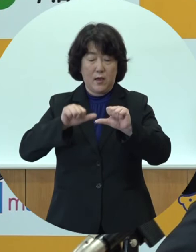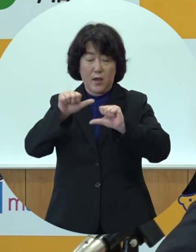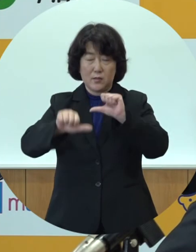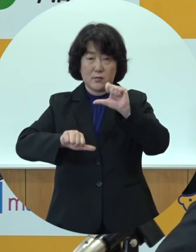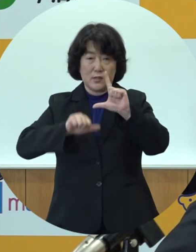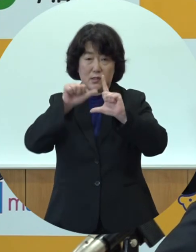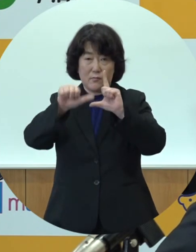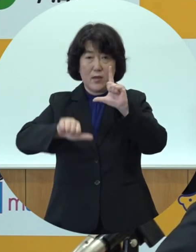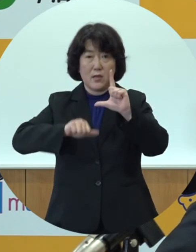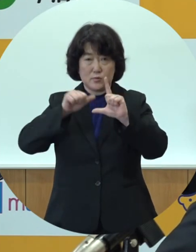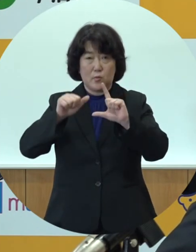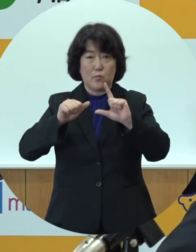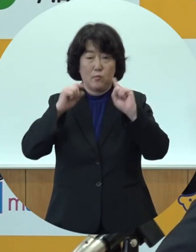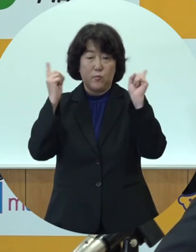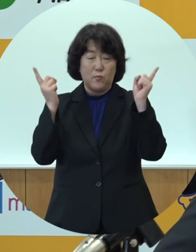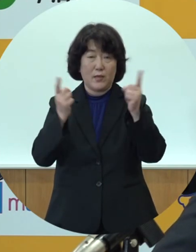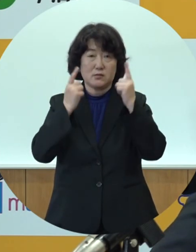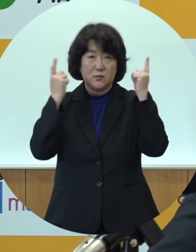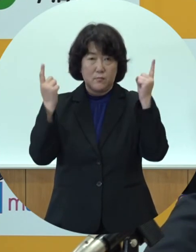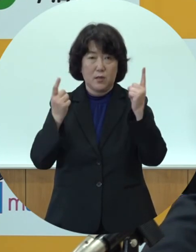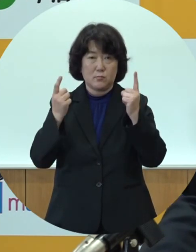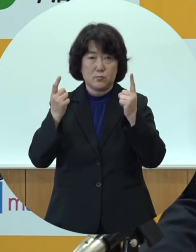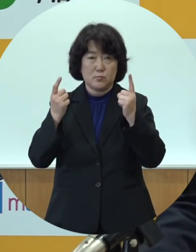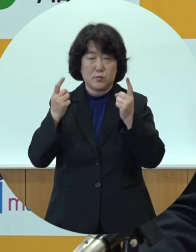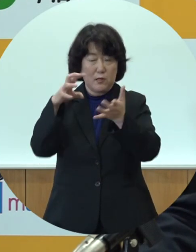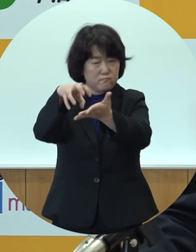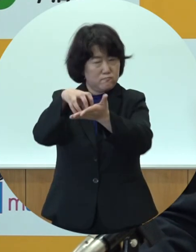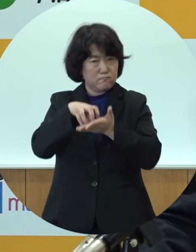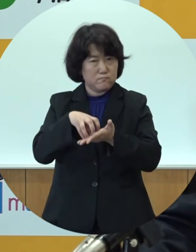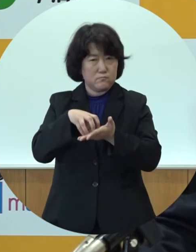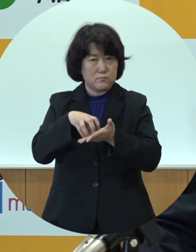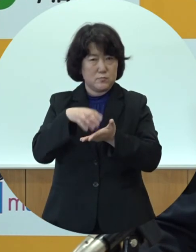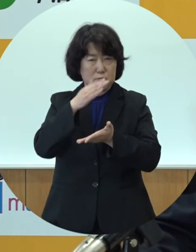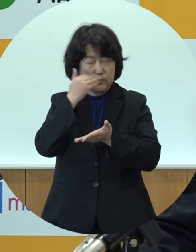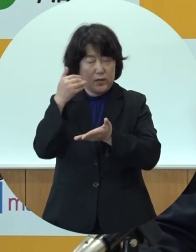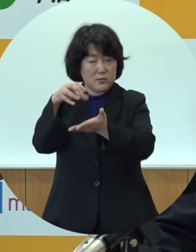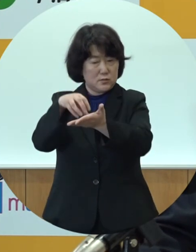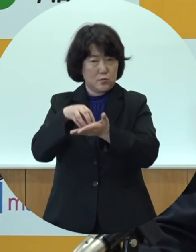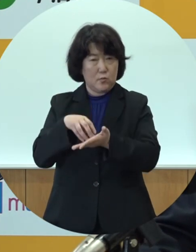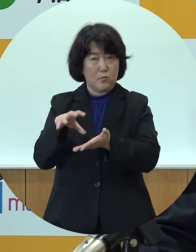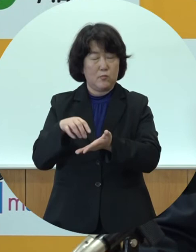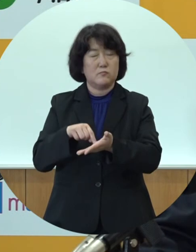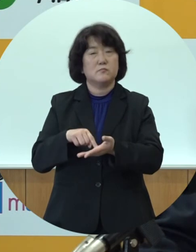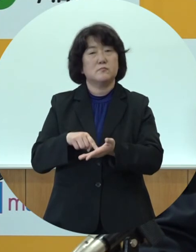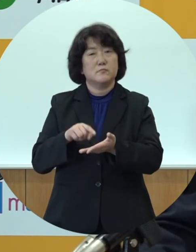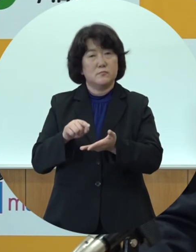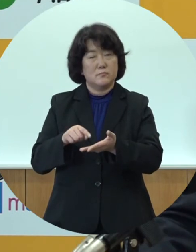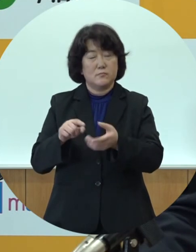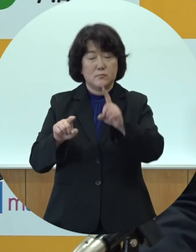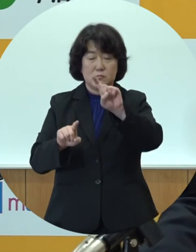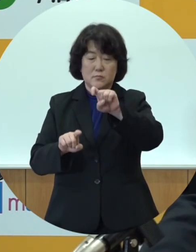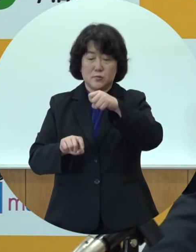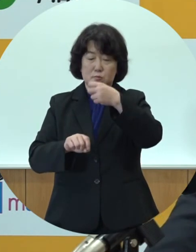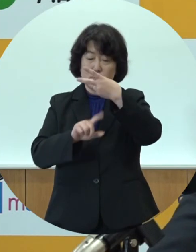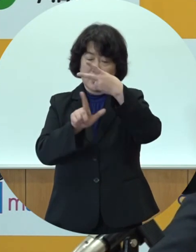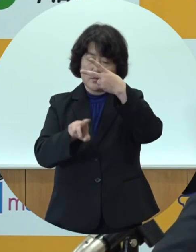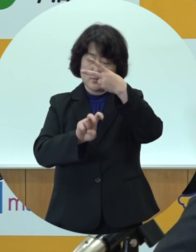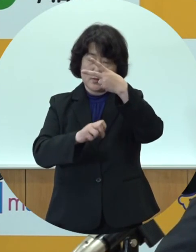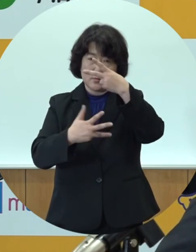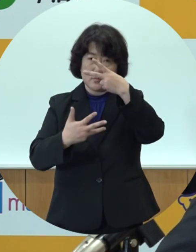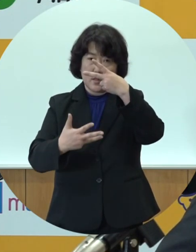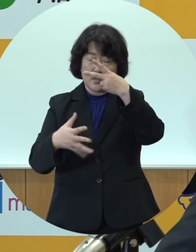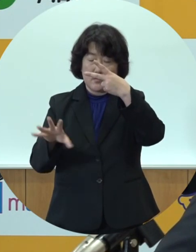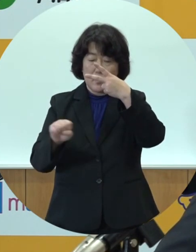メーションフェスティバルでグランプリを受賞をされたところでございまして、28日には